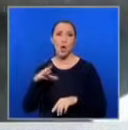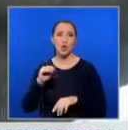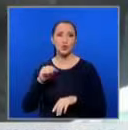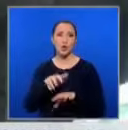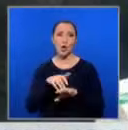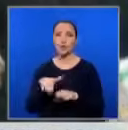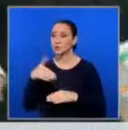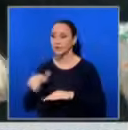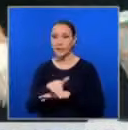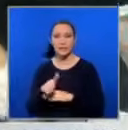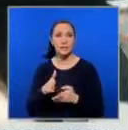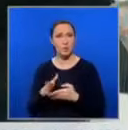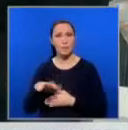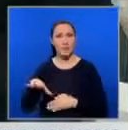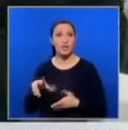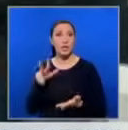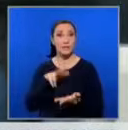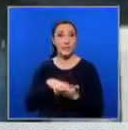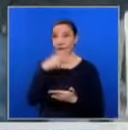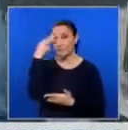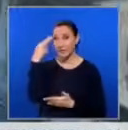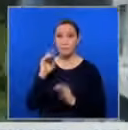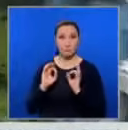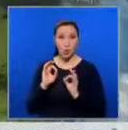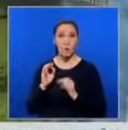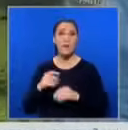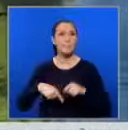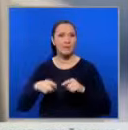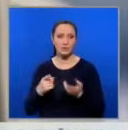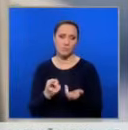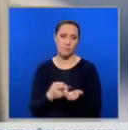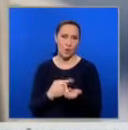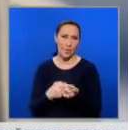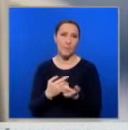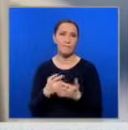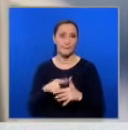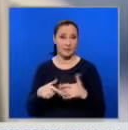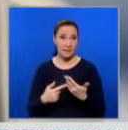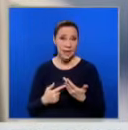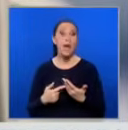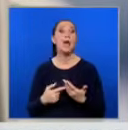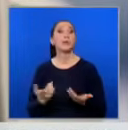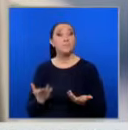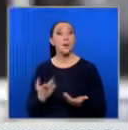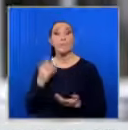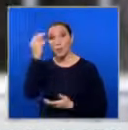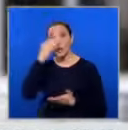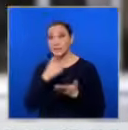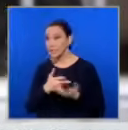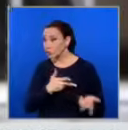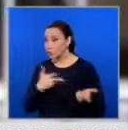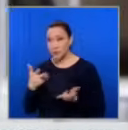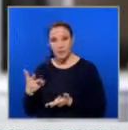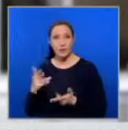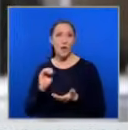бранша, лицензираните фирми за такъв превоз се броят на пръсти. Парадоксът е, че България е сред износителите на домашни животни, а тук пръст